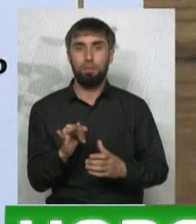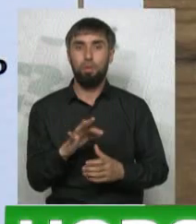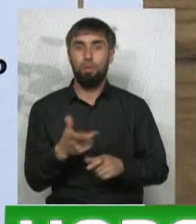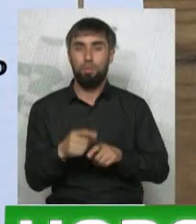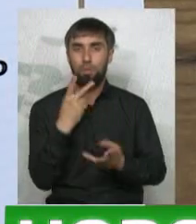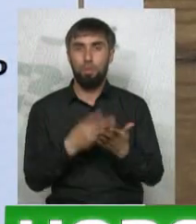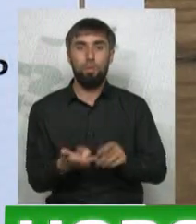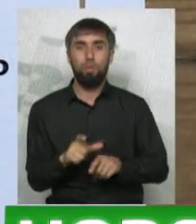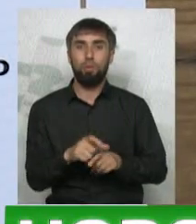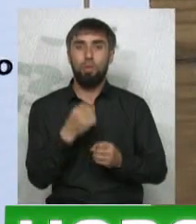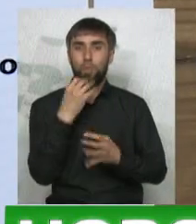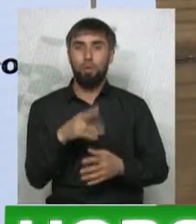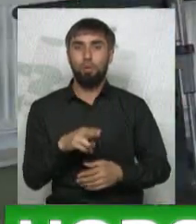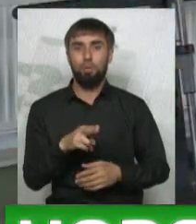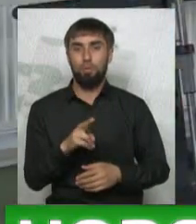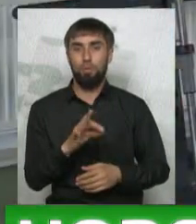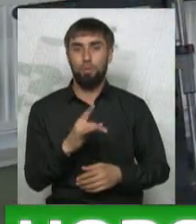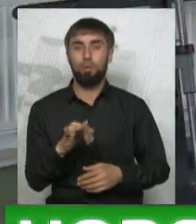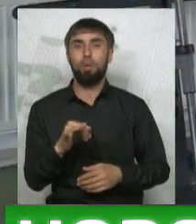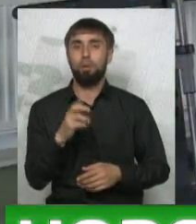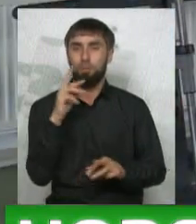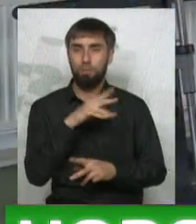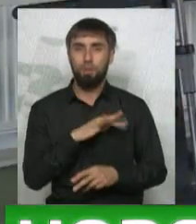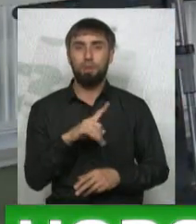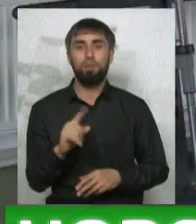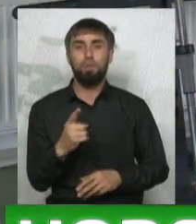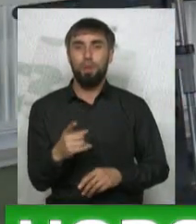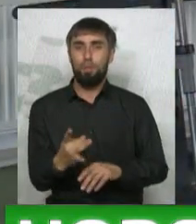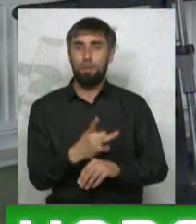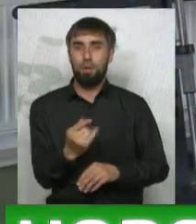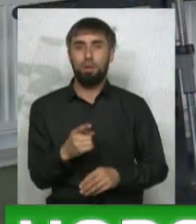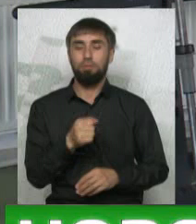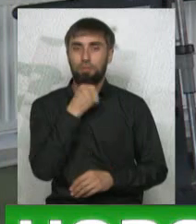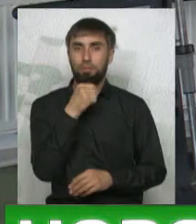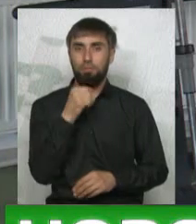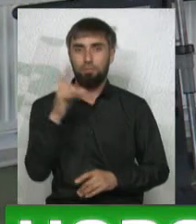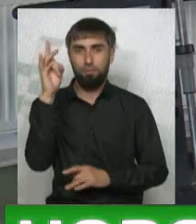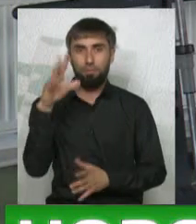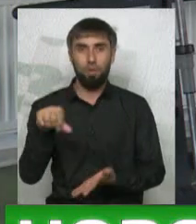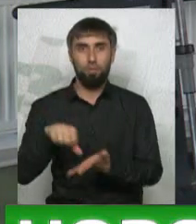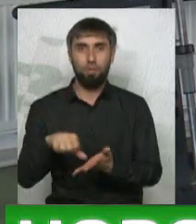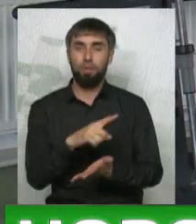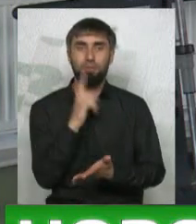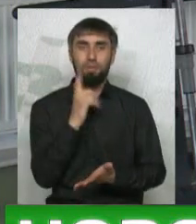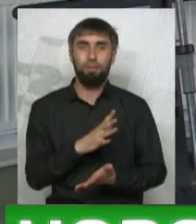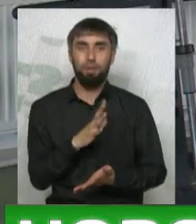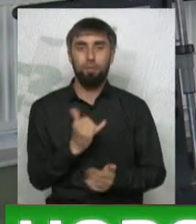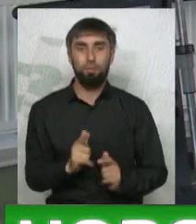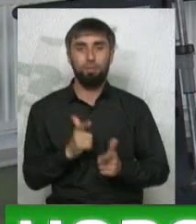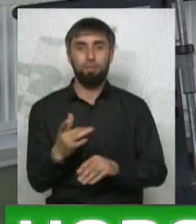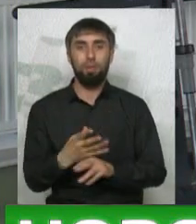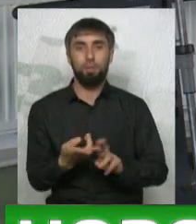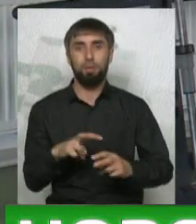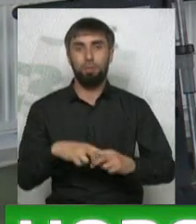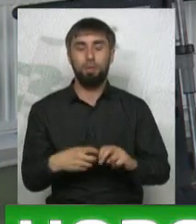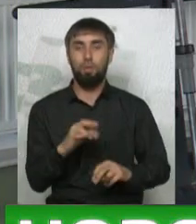очень хорошие конкурентные бои. Ошибки были из-за того, что они первый раз боксировали на взрослом чемпионате. Вот это была проблема.